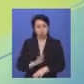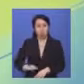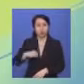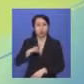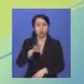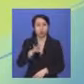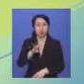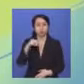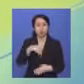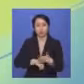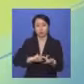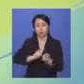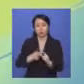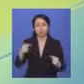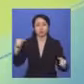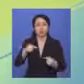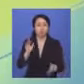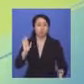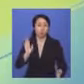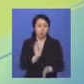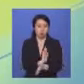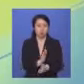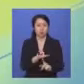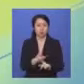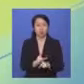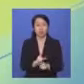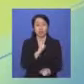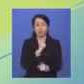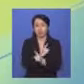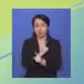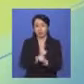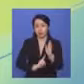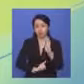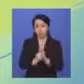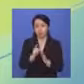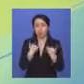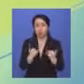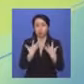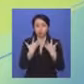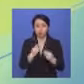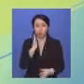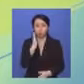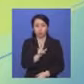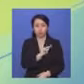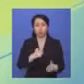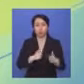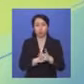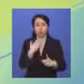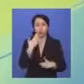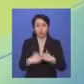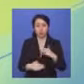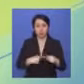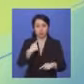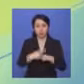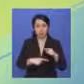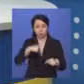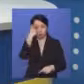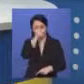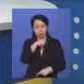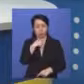Касым-Жомарт Токаев внес изменения в соответствующий указ. Этот запрет вступил в силу с сегодняшнего дня и будет действовать до конца следующего